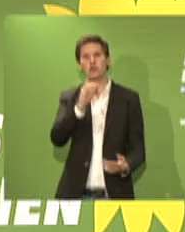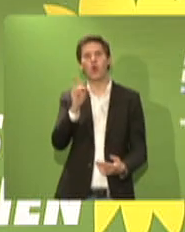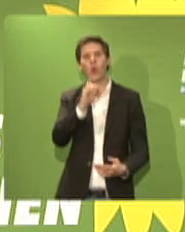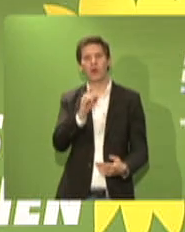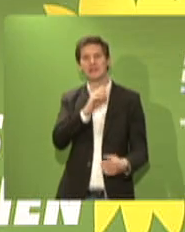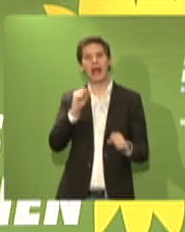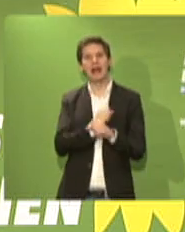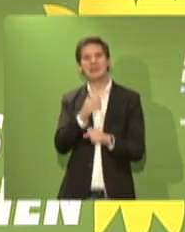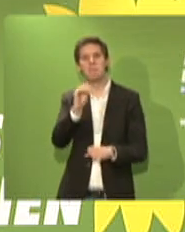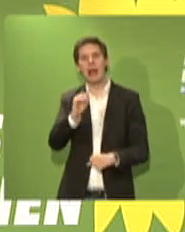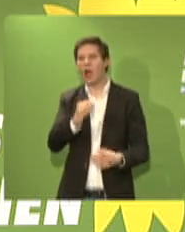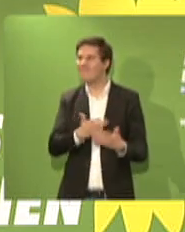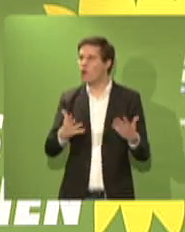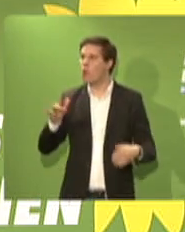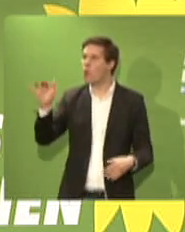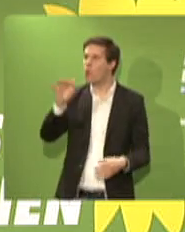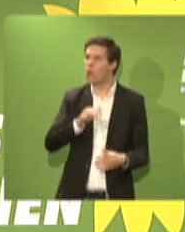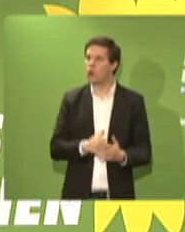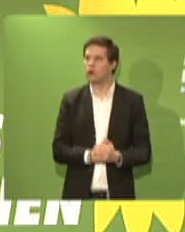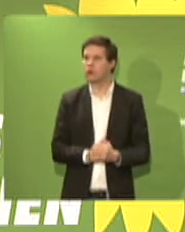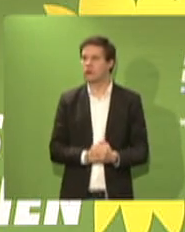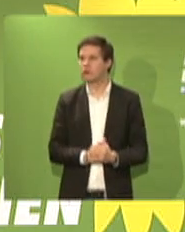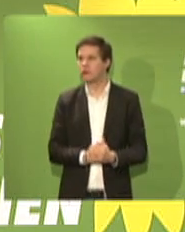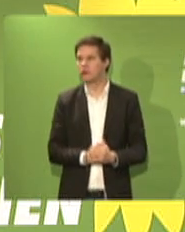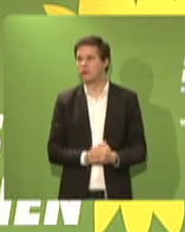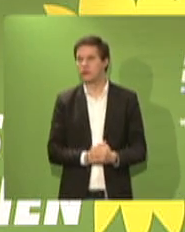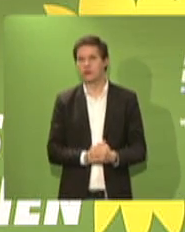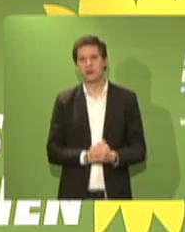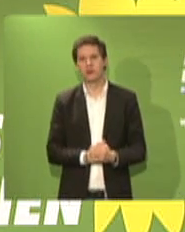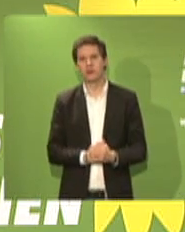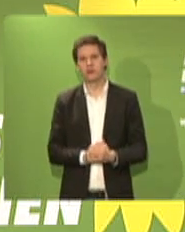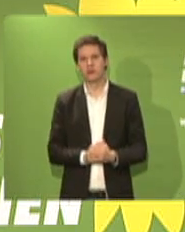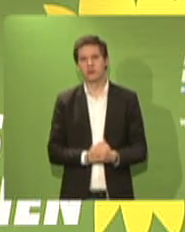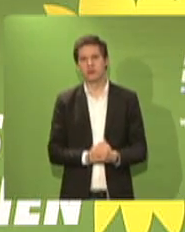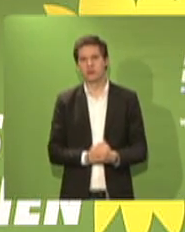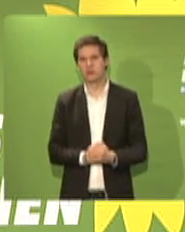Eisenmenger. Als Rechnungsprüferin.